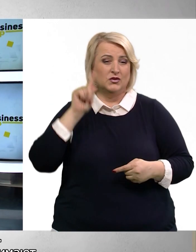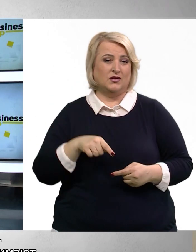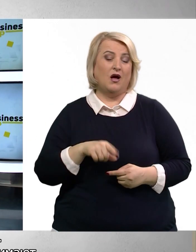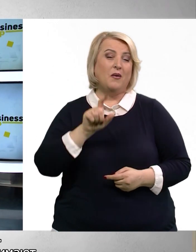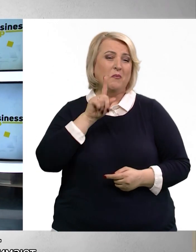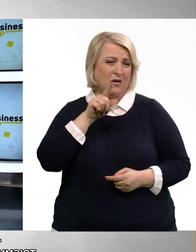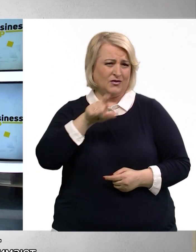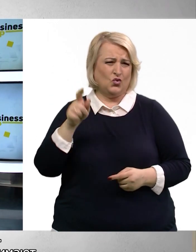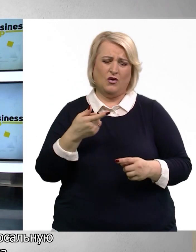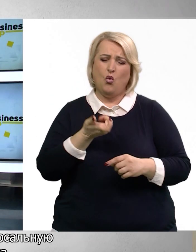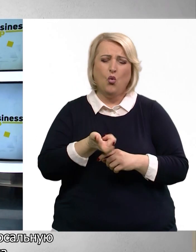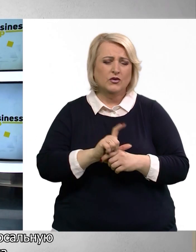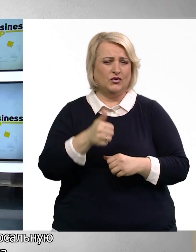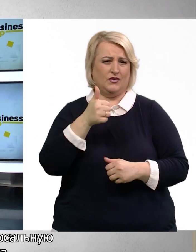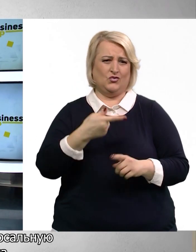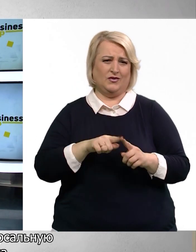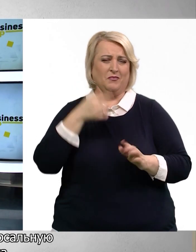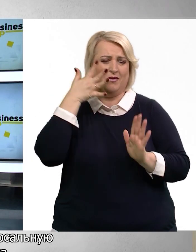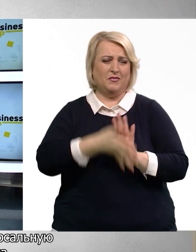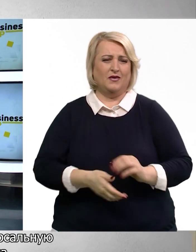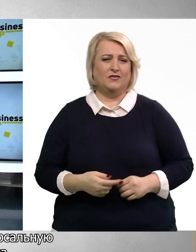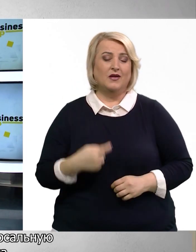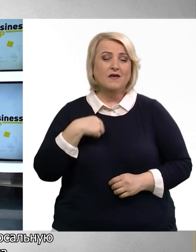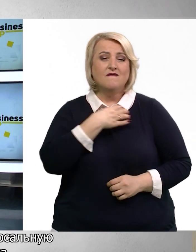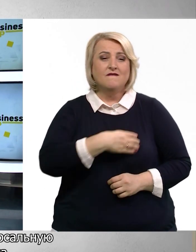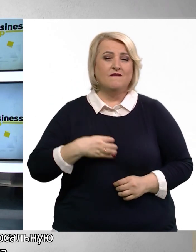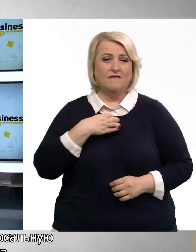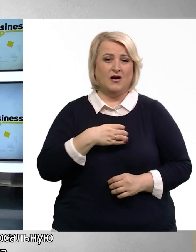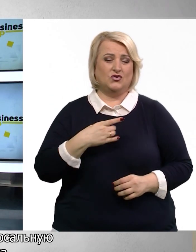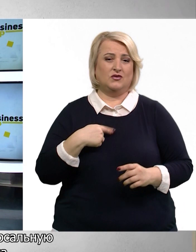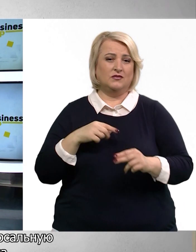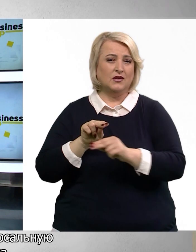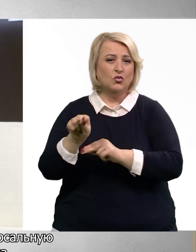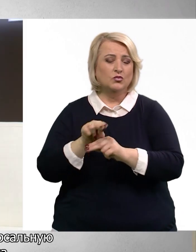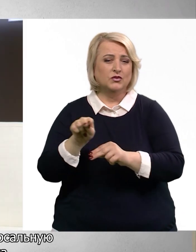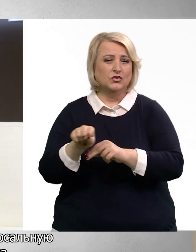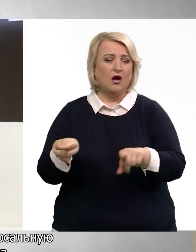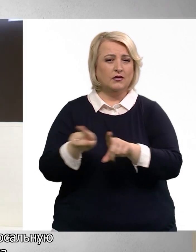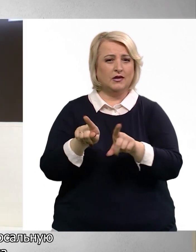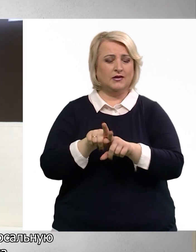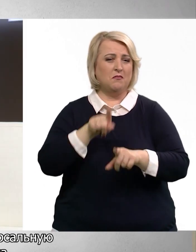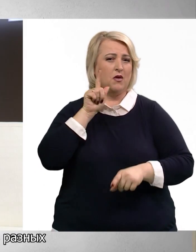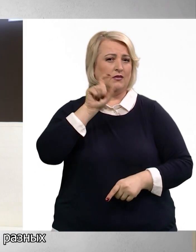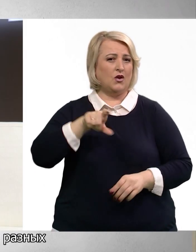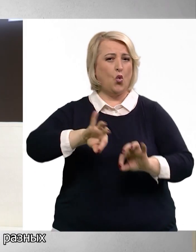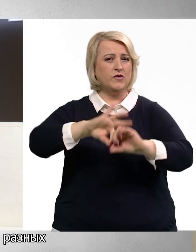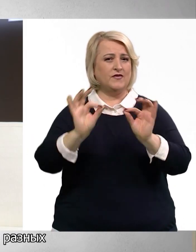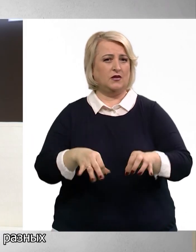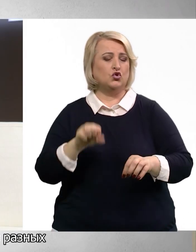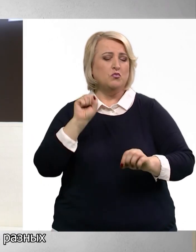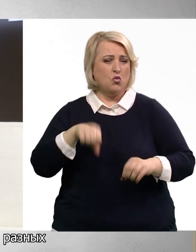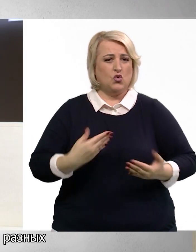bine acest lucru. Pentru noi este important să formăm așa niște modele de tineri universali, ca ei să